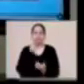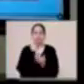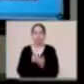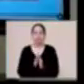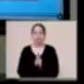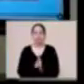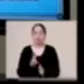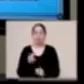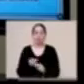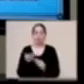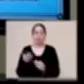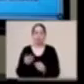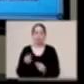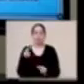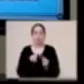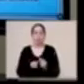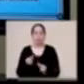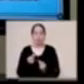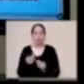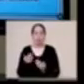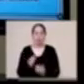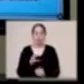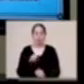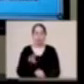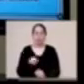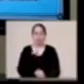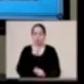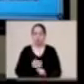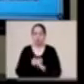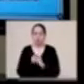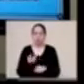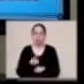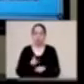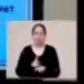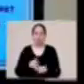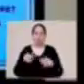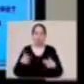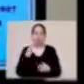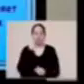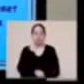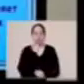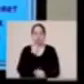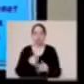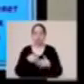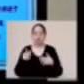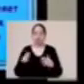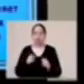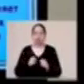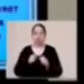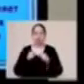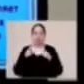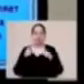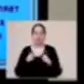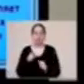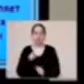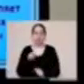Посмотрите, пожалуйста, на данную анимацию. Совы при помощи очень больших глаз и широко раскрывающихся